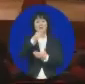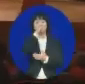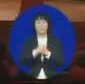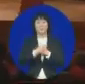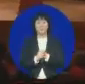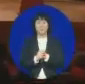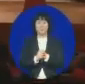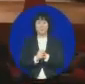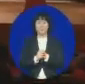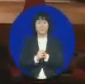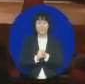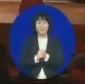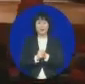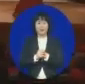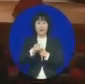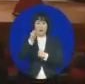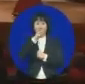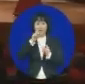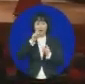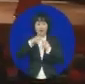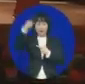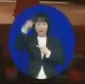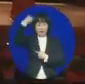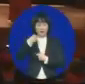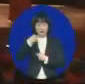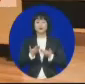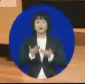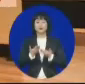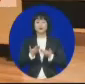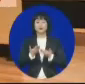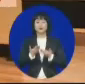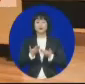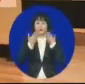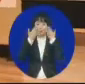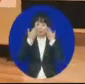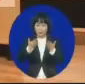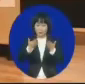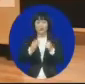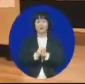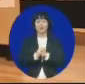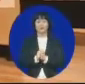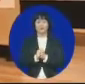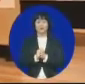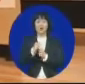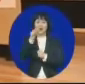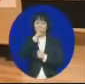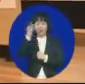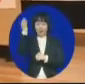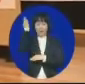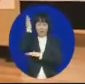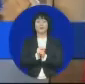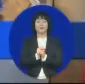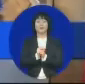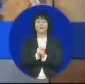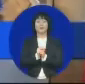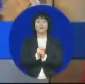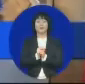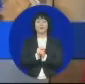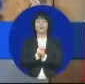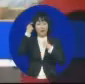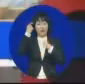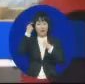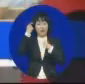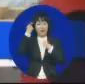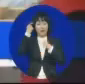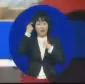갑니다 도시 이미지를 높이고 관광문화 신흥 의 세운 전기를 마련하고 있는 용인시 무뇌 복지행정 타올 씨는